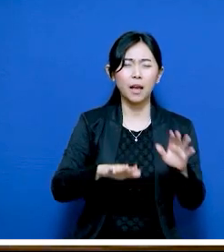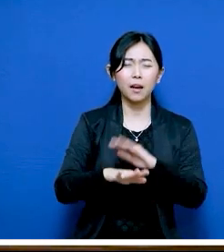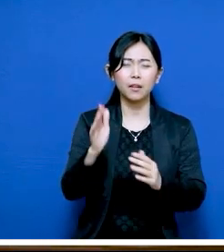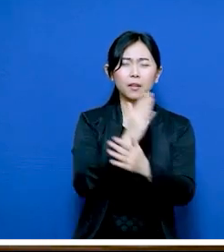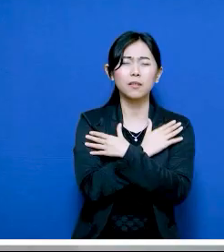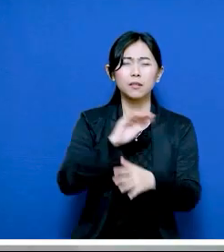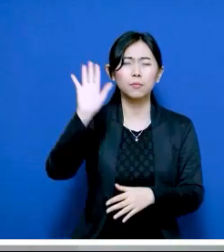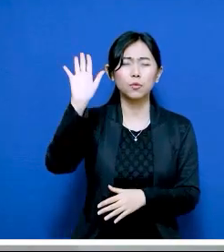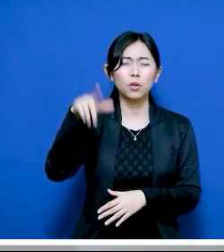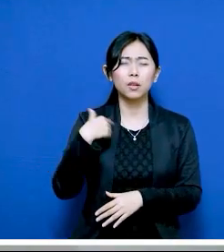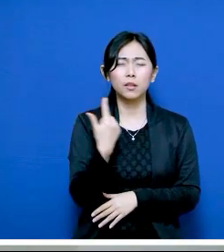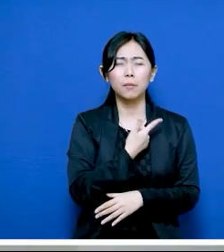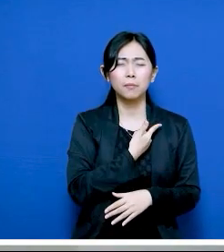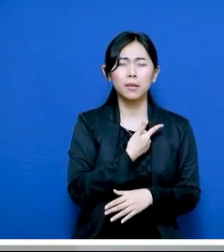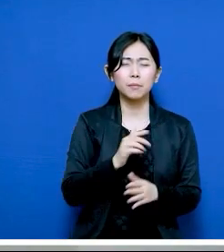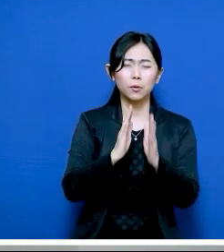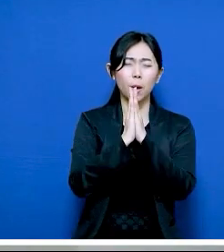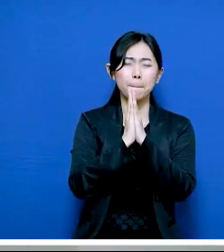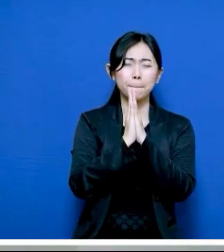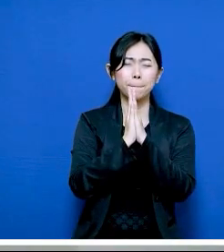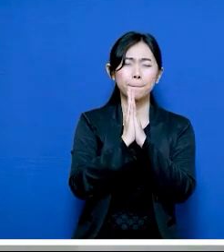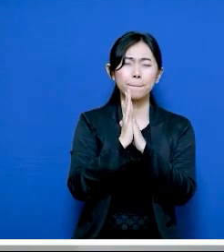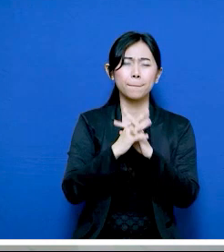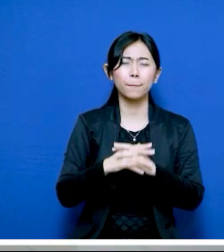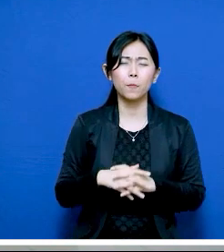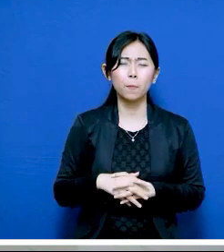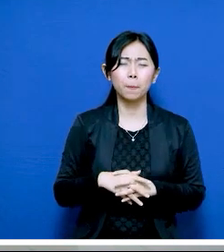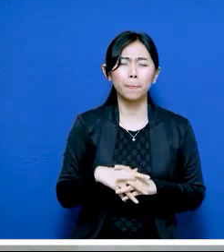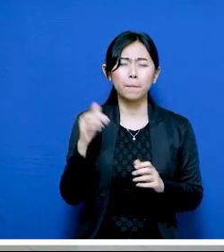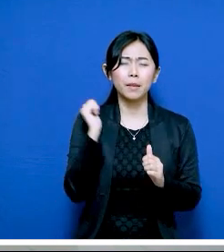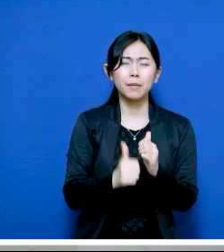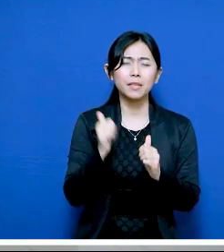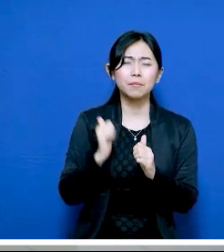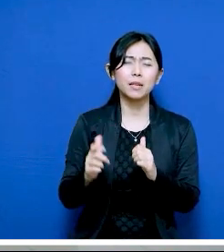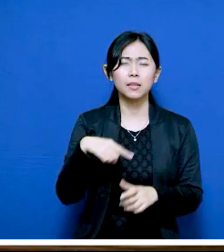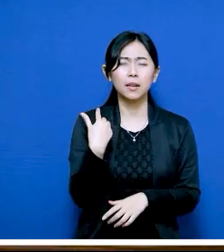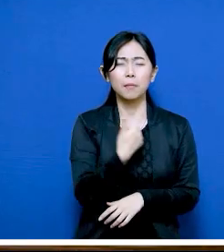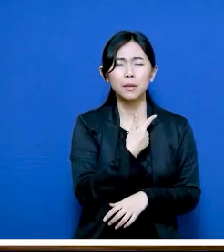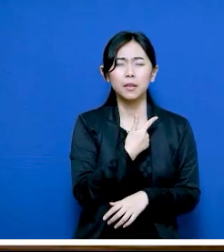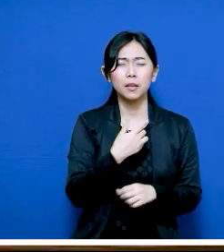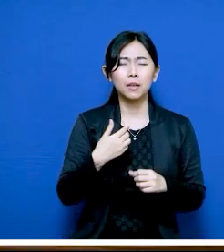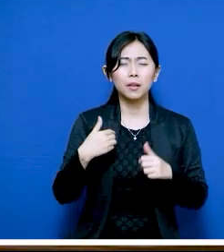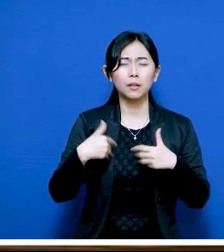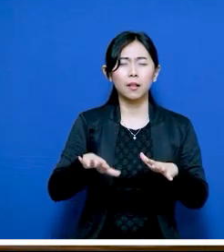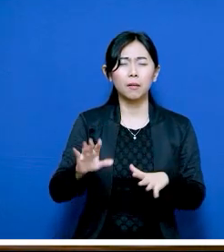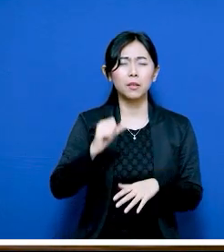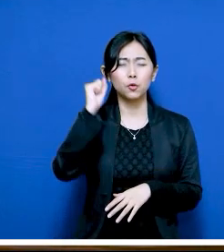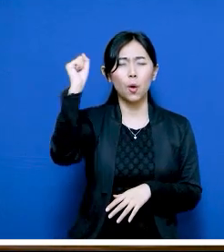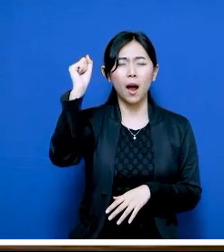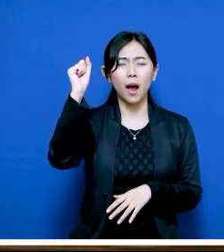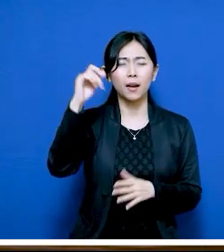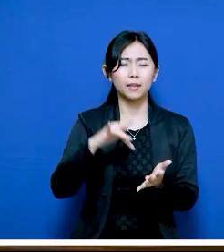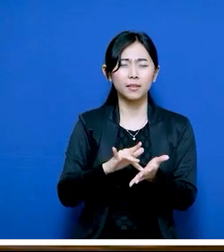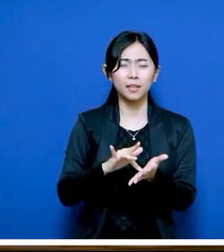kasih-Mu. Kami juga bersama mau berdoa untuk setiap kami yang tengah berjuang dalam hidup ini.